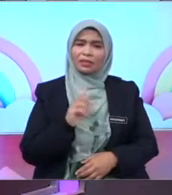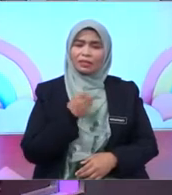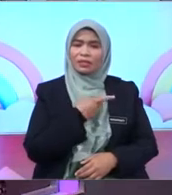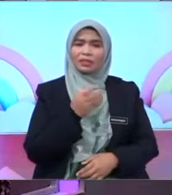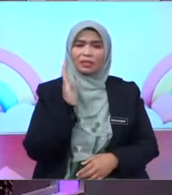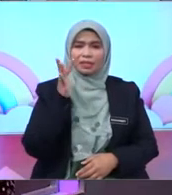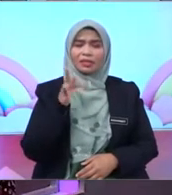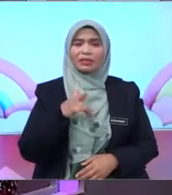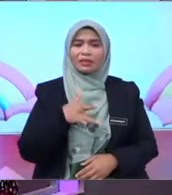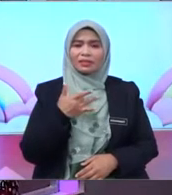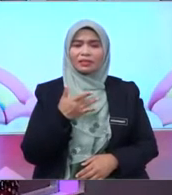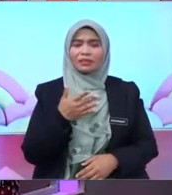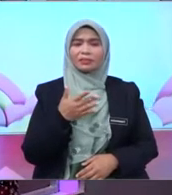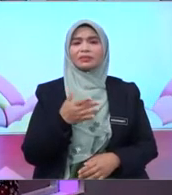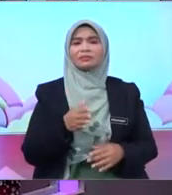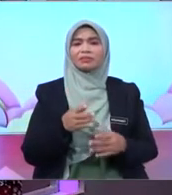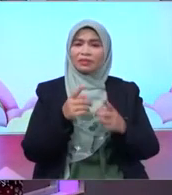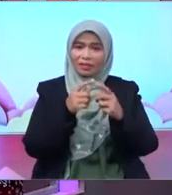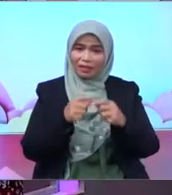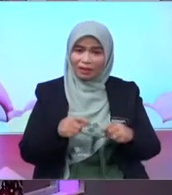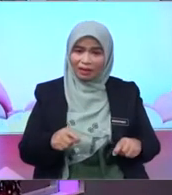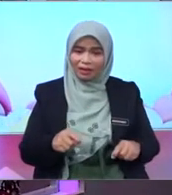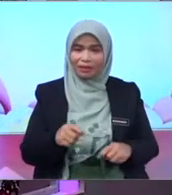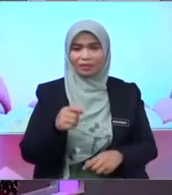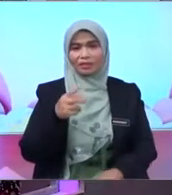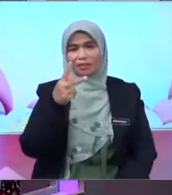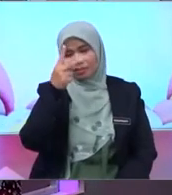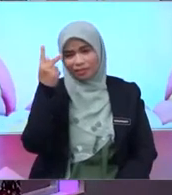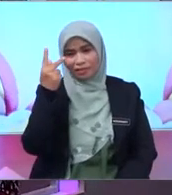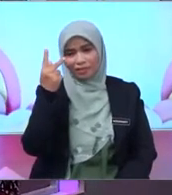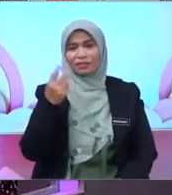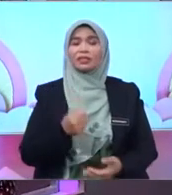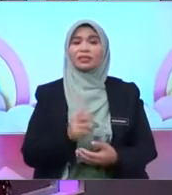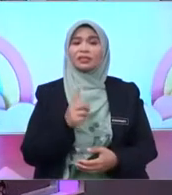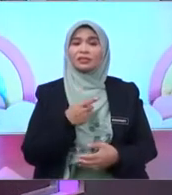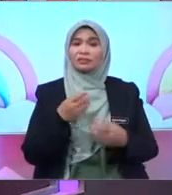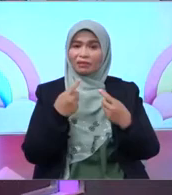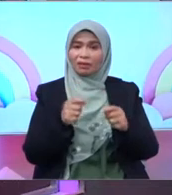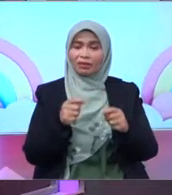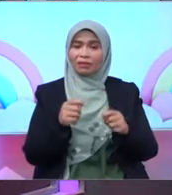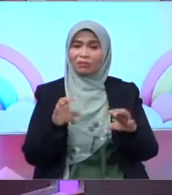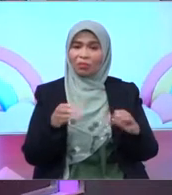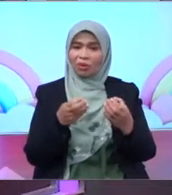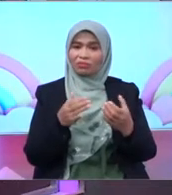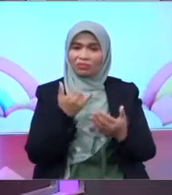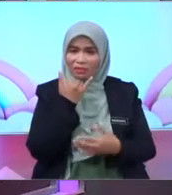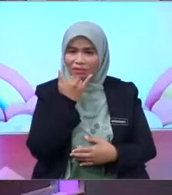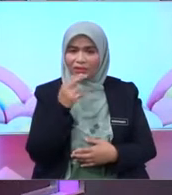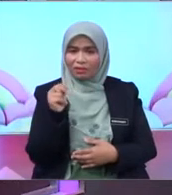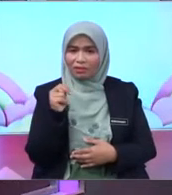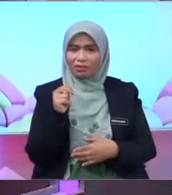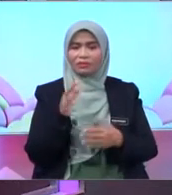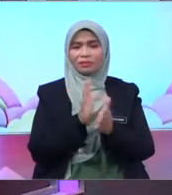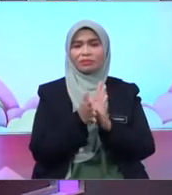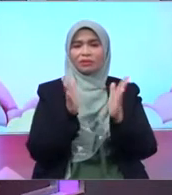perasaannya sangat tenang sebab melitus dah melakukan ke self kecil aha kesalahan menjadi orang akan